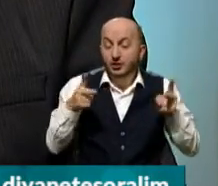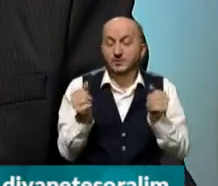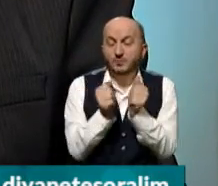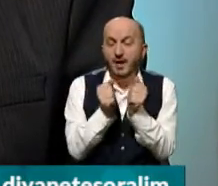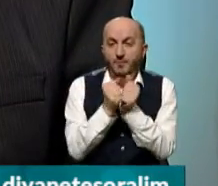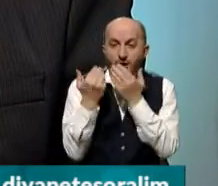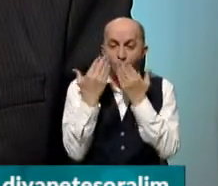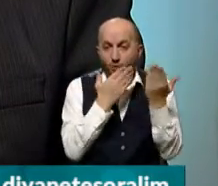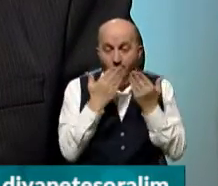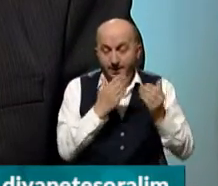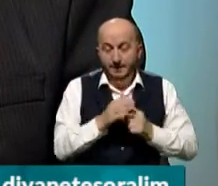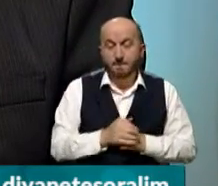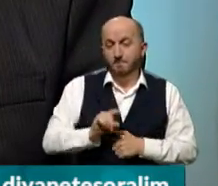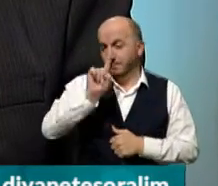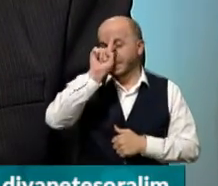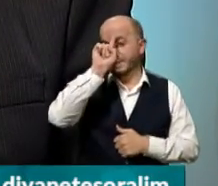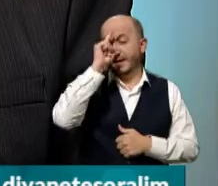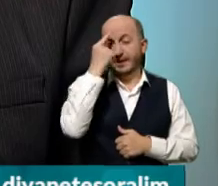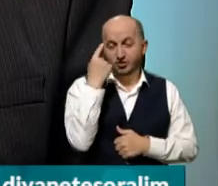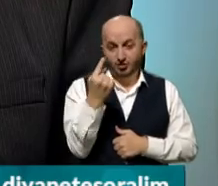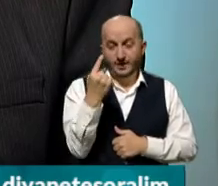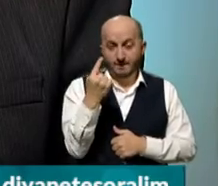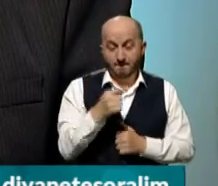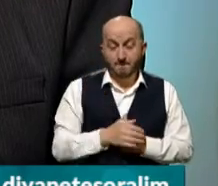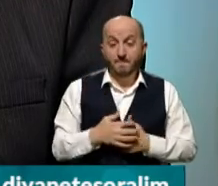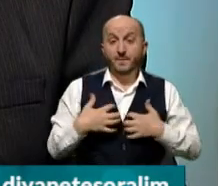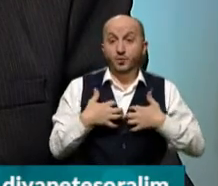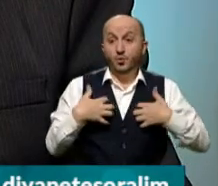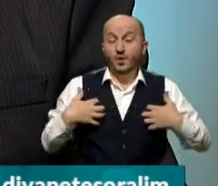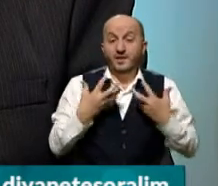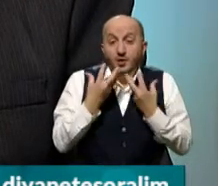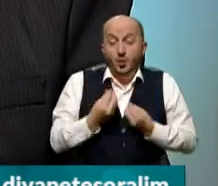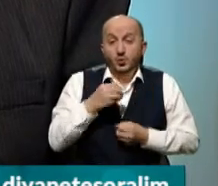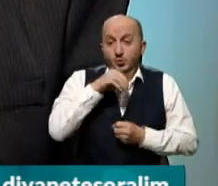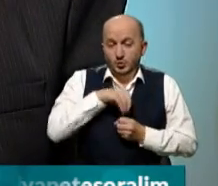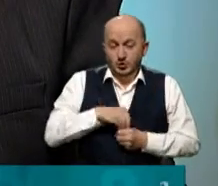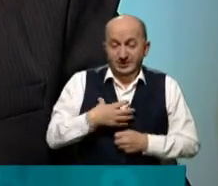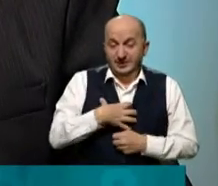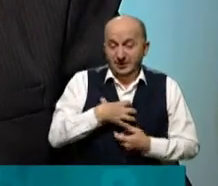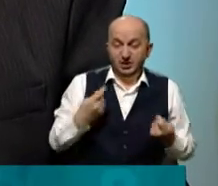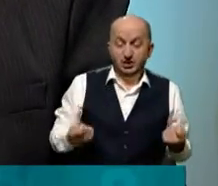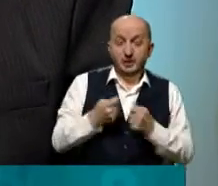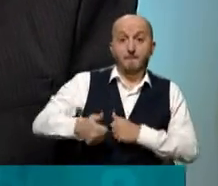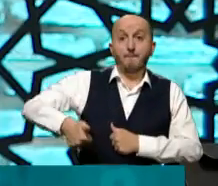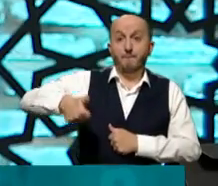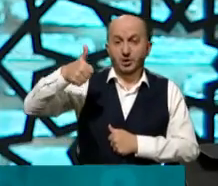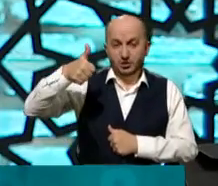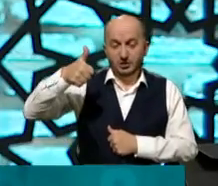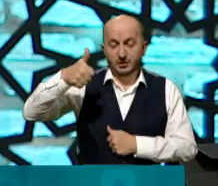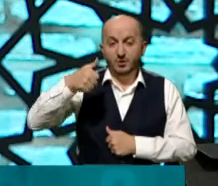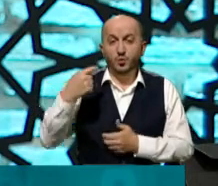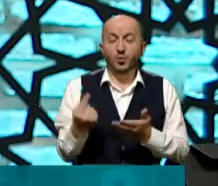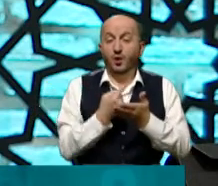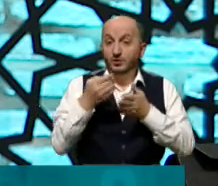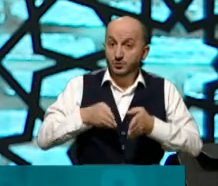Bu arada sadece yani güvenilir olduğu için mesela Diyanet İşleri Başkanlığı'nın Kur'an yolu